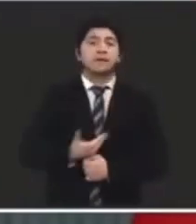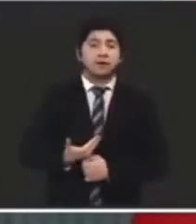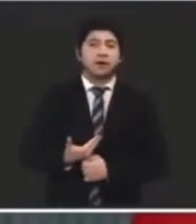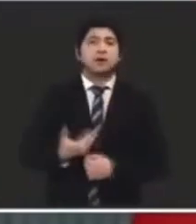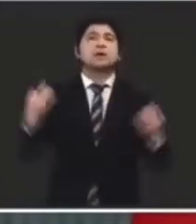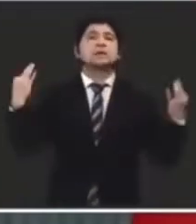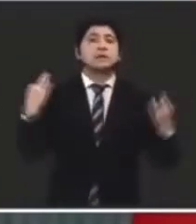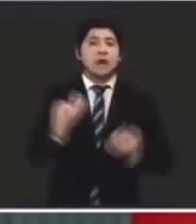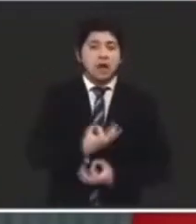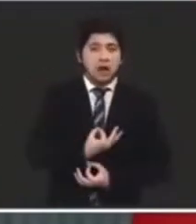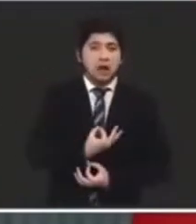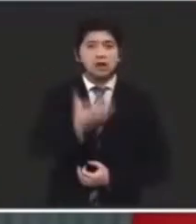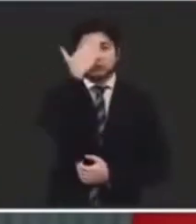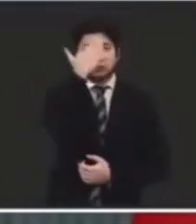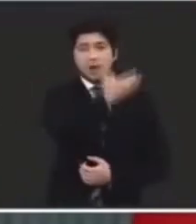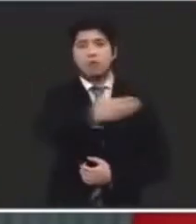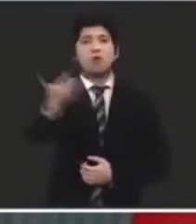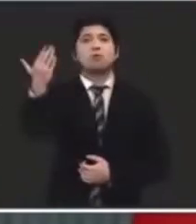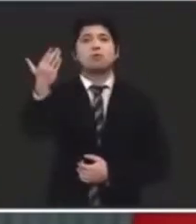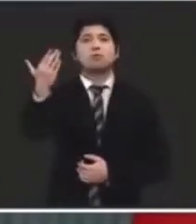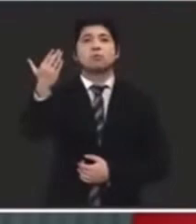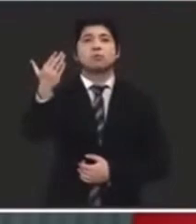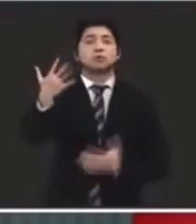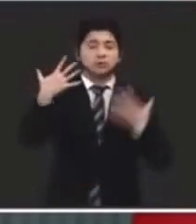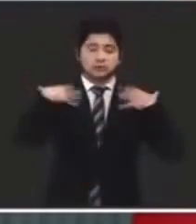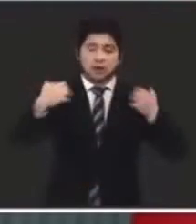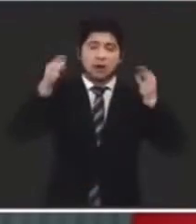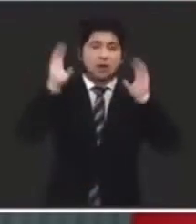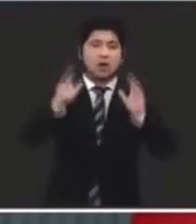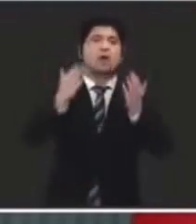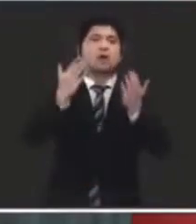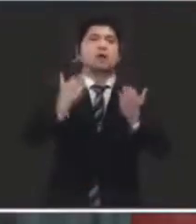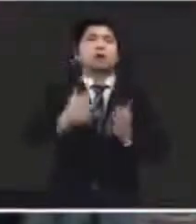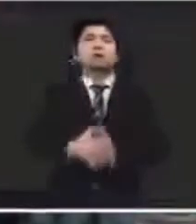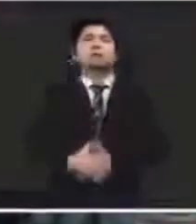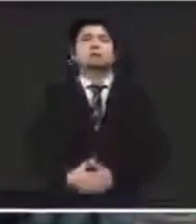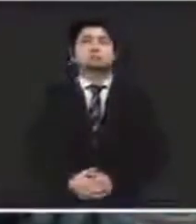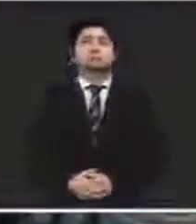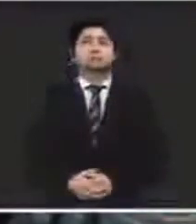saygıyla selamlıyorum Kalın sağlıcakla